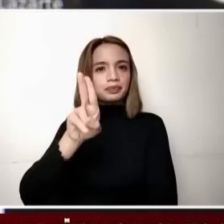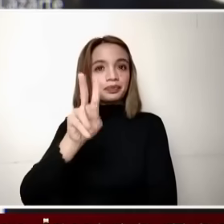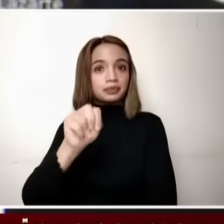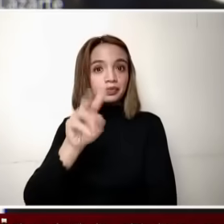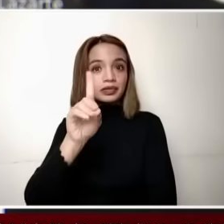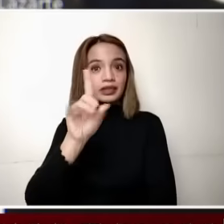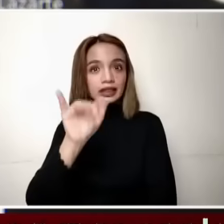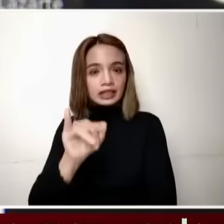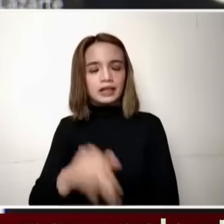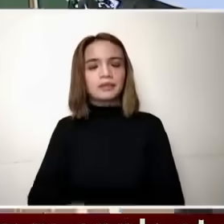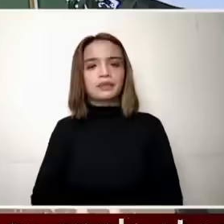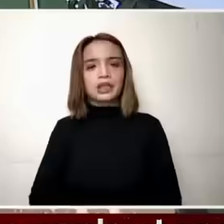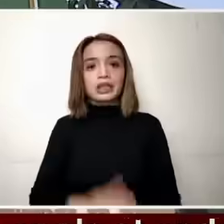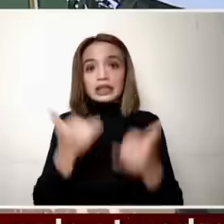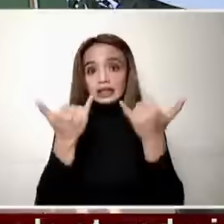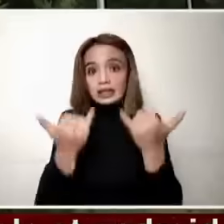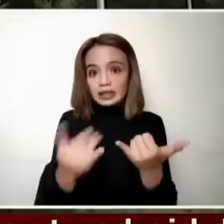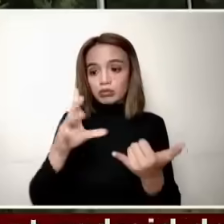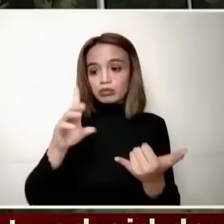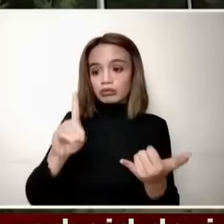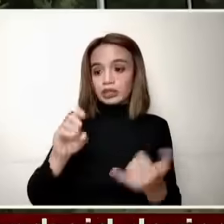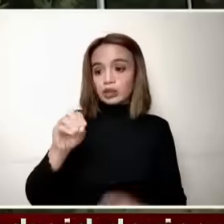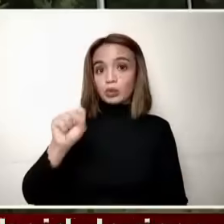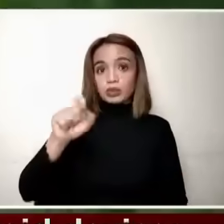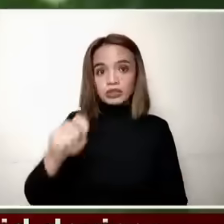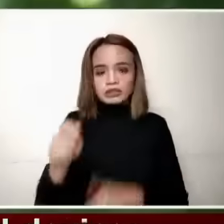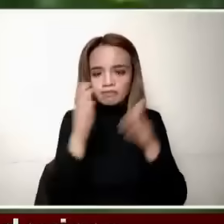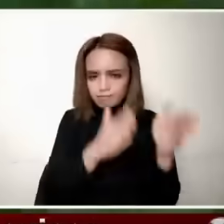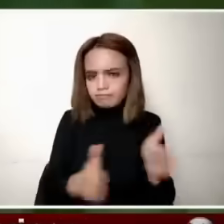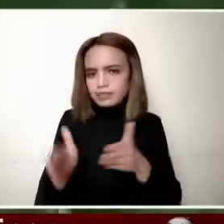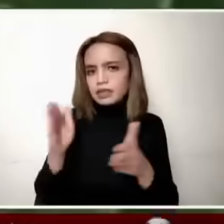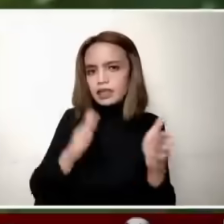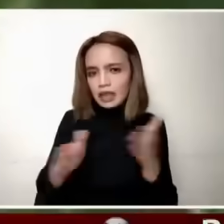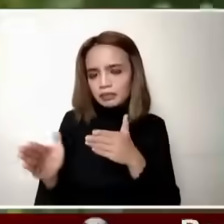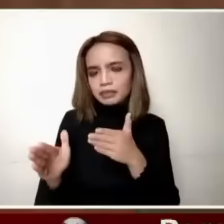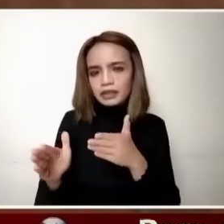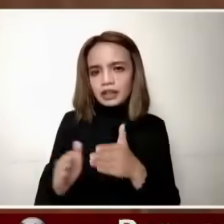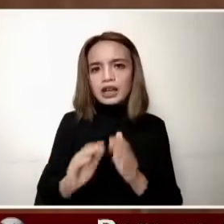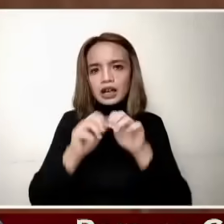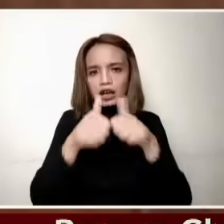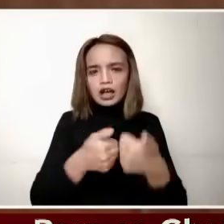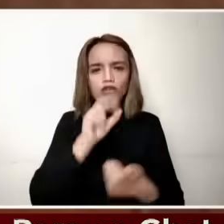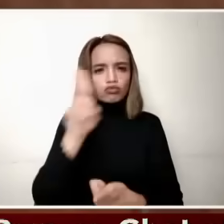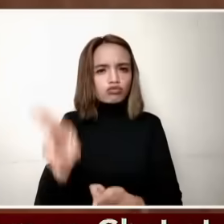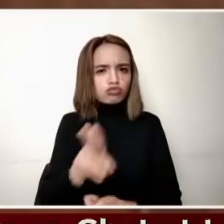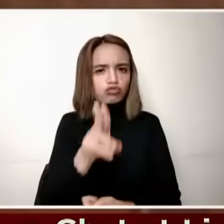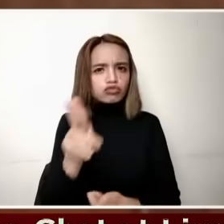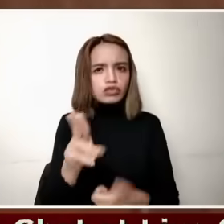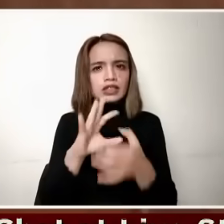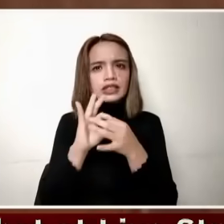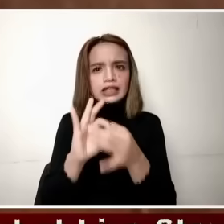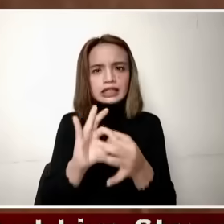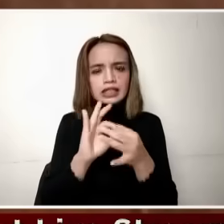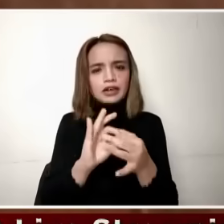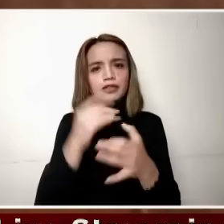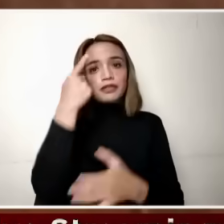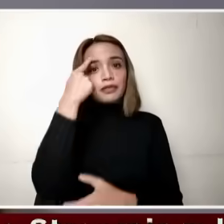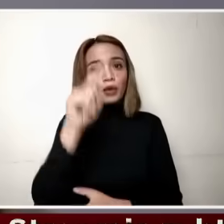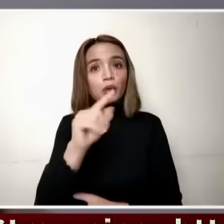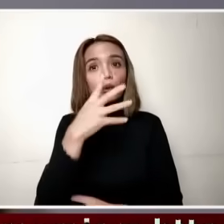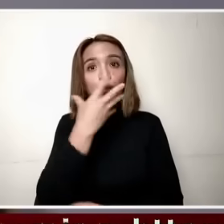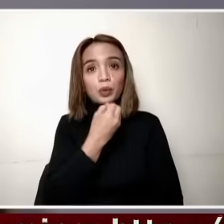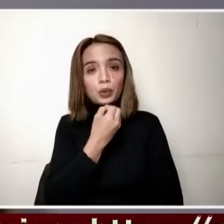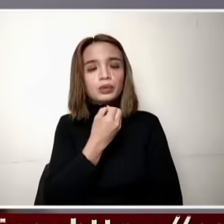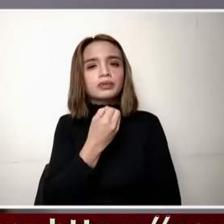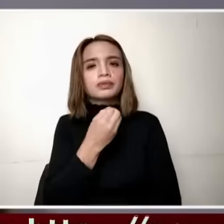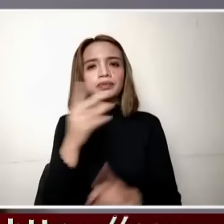ng DOST na makipag-ugnayan sa DOH at FDA para magamit ang Lagundi at VCO sa mga may COVID-19.